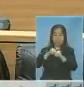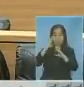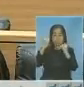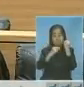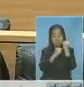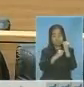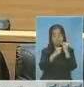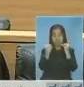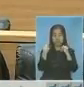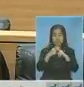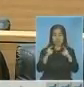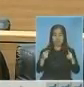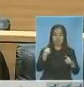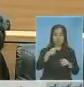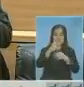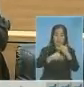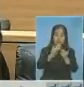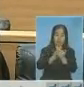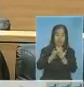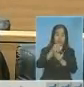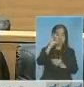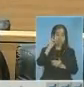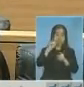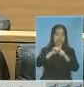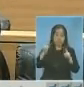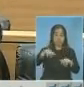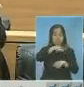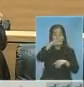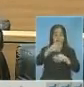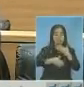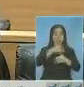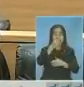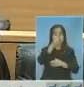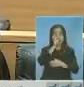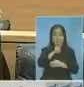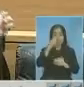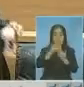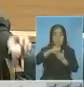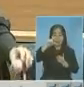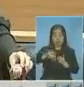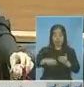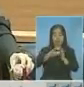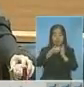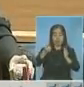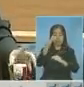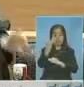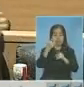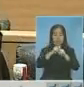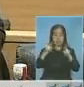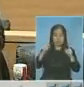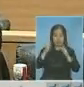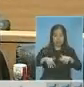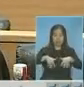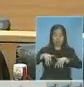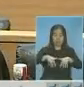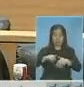ายุแล้วขายกระป๋องละ8บาทแต่ว่าทั่วไปขาย12บาทถูกกัน4บาทก็จริงแต่ว่าพี่น้องประชา